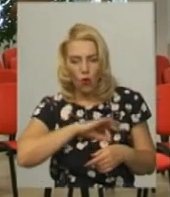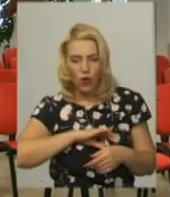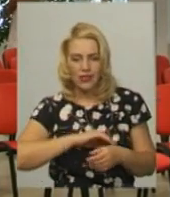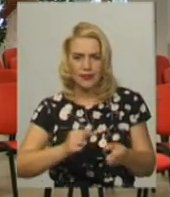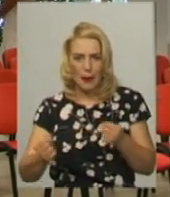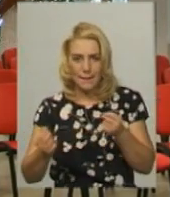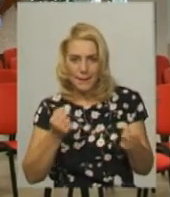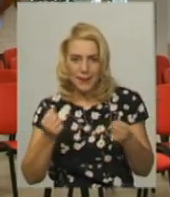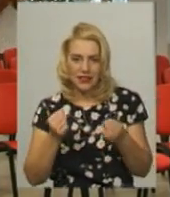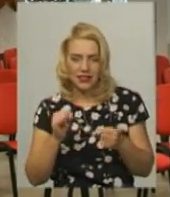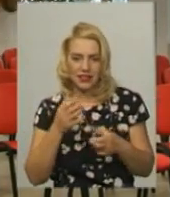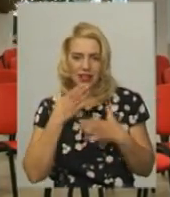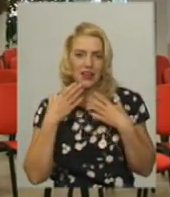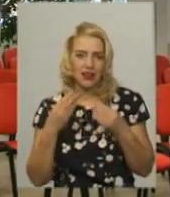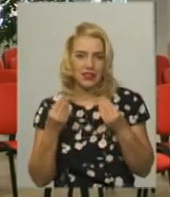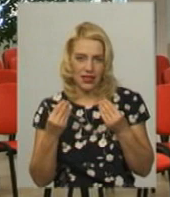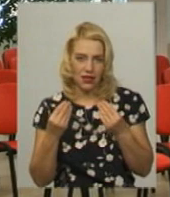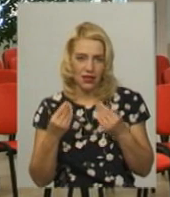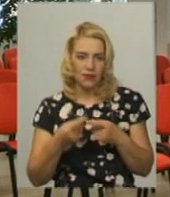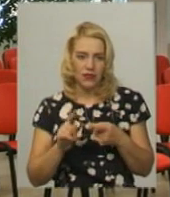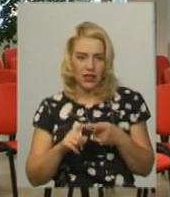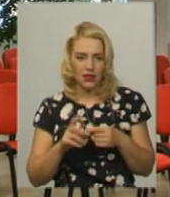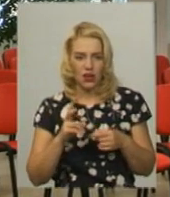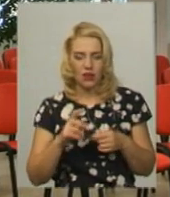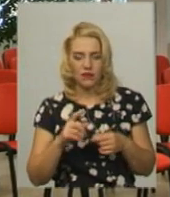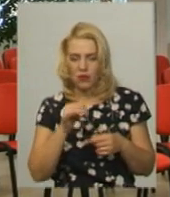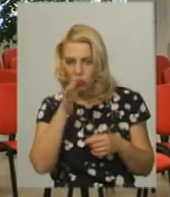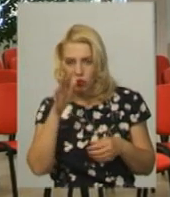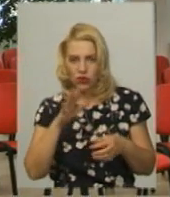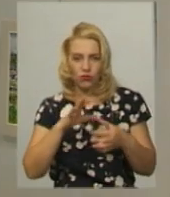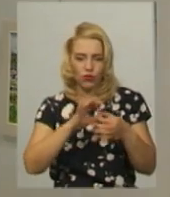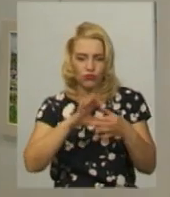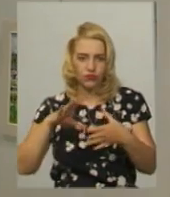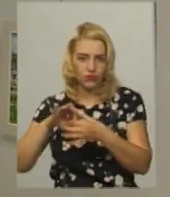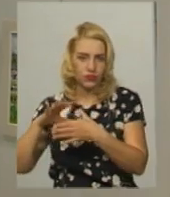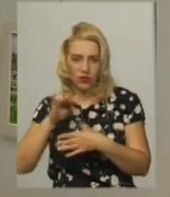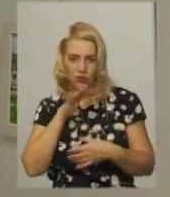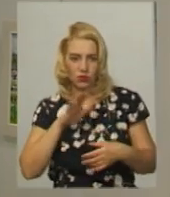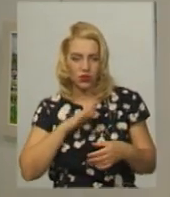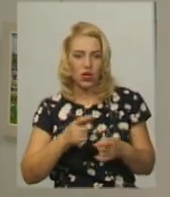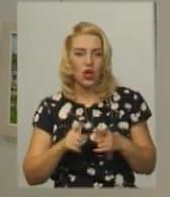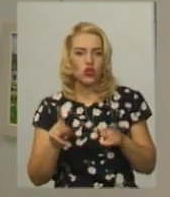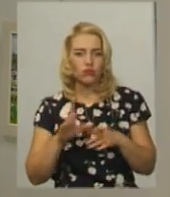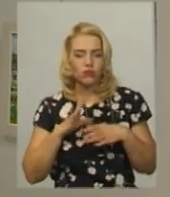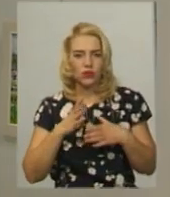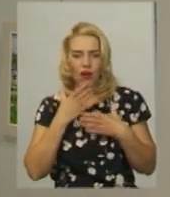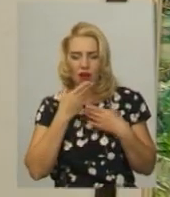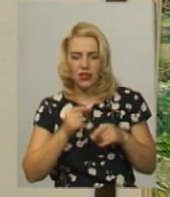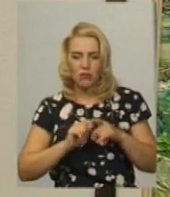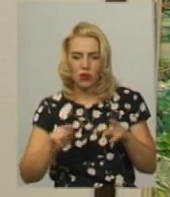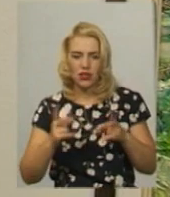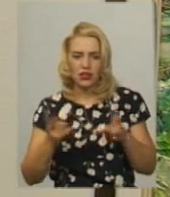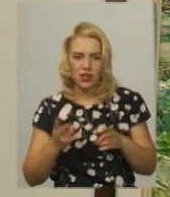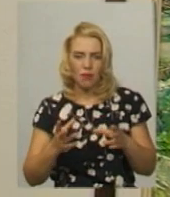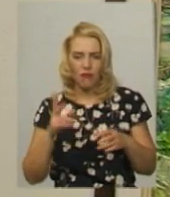краса. І ні одна складових, вона один від одного не може бути відділена. Щоб бути хорошим архітектором, потрібно вміти